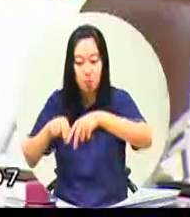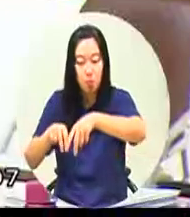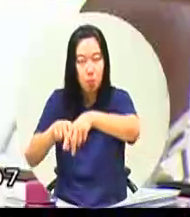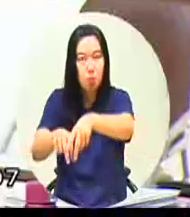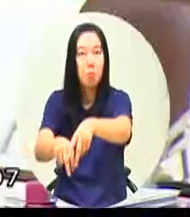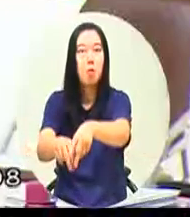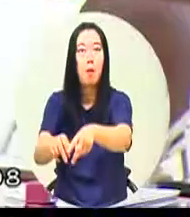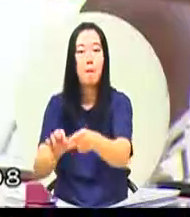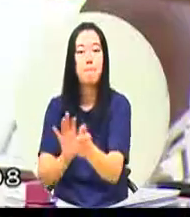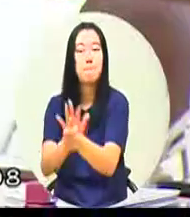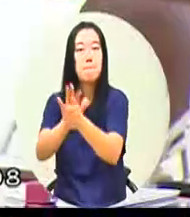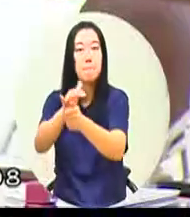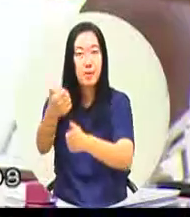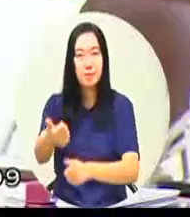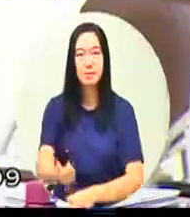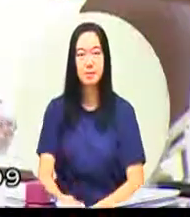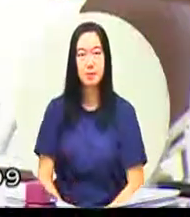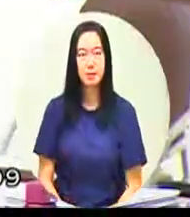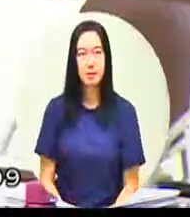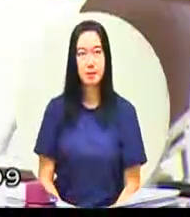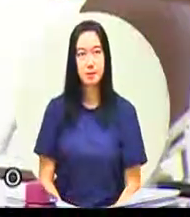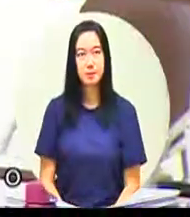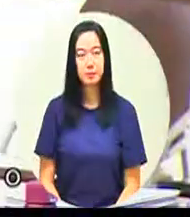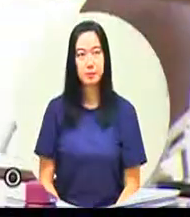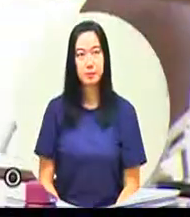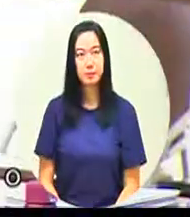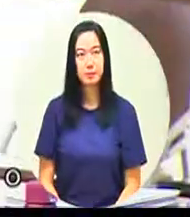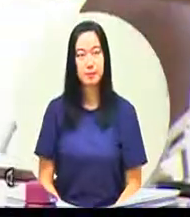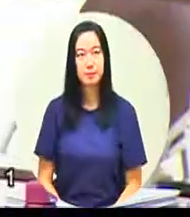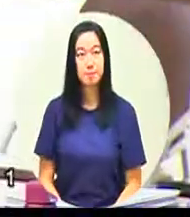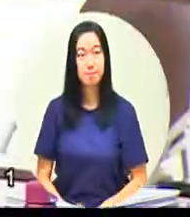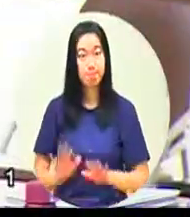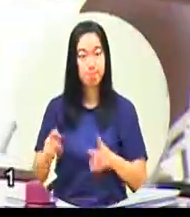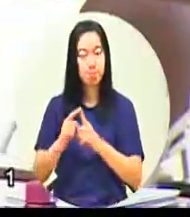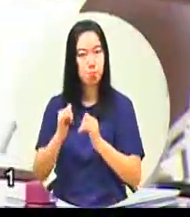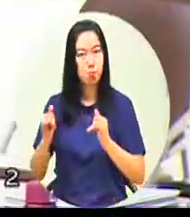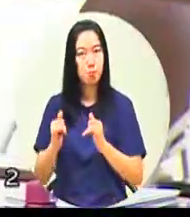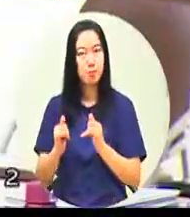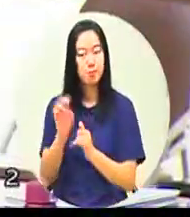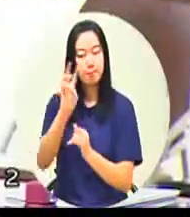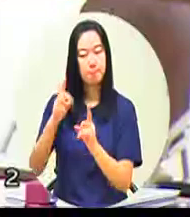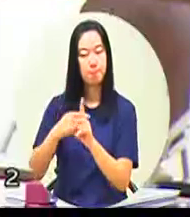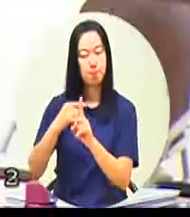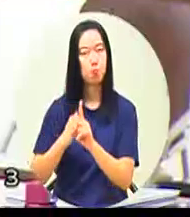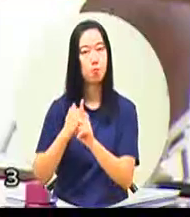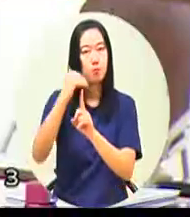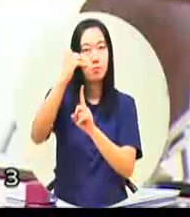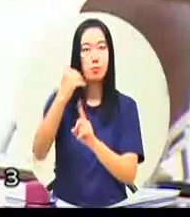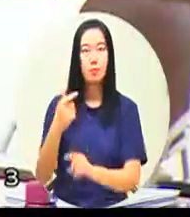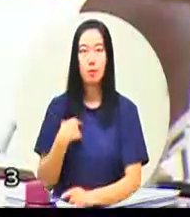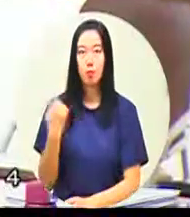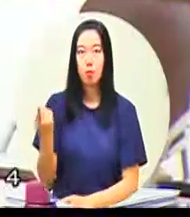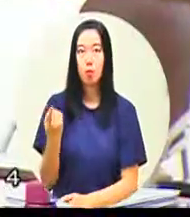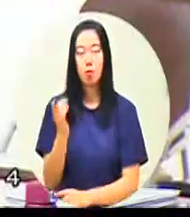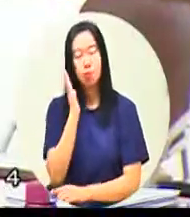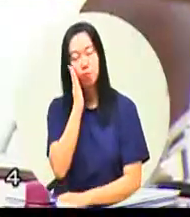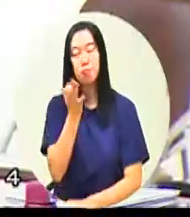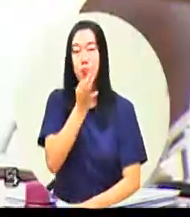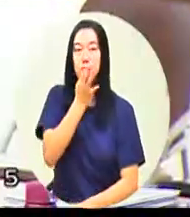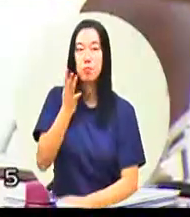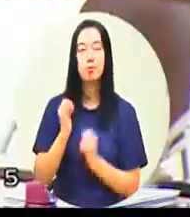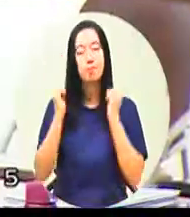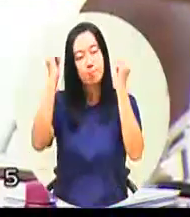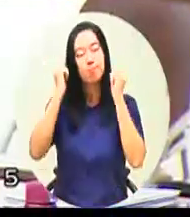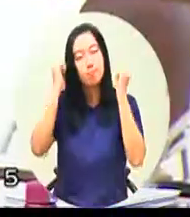好哈，大家拢底下咧运动，因为即卖人水准真的是提升了哈。我们要充足的睡眠，适当的运